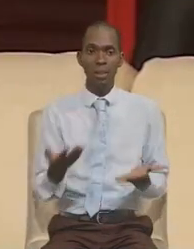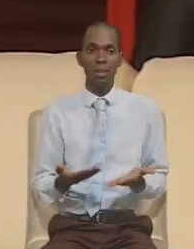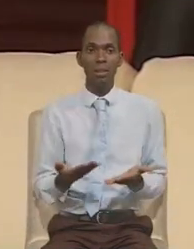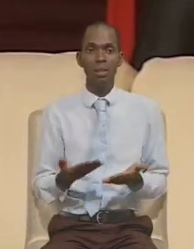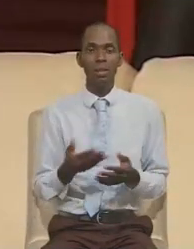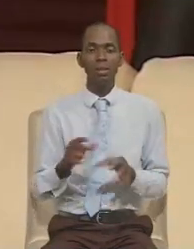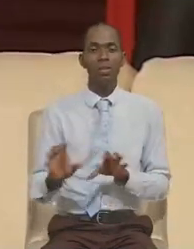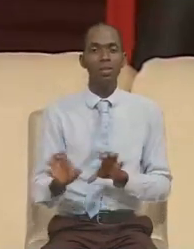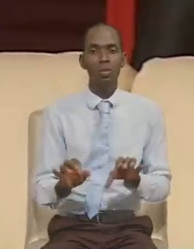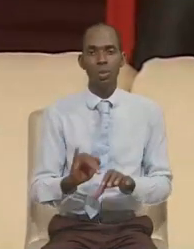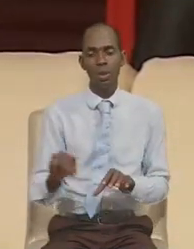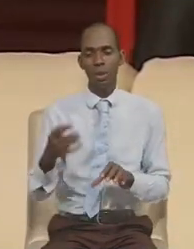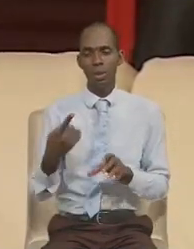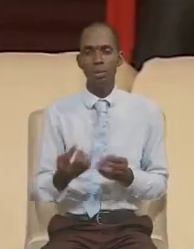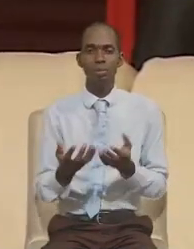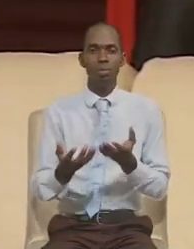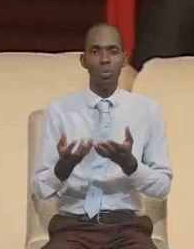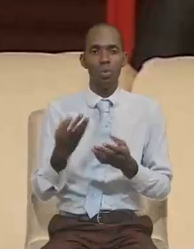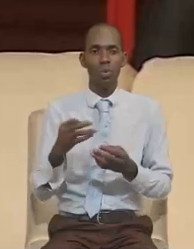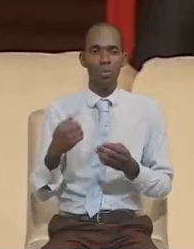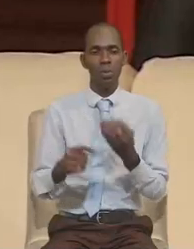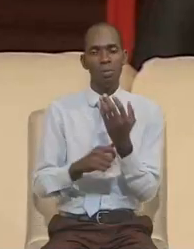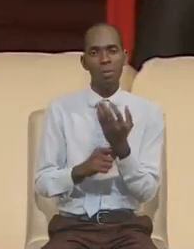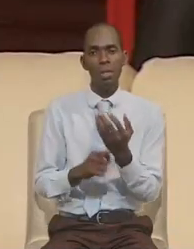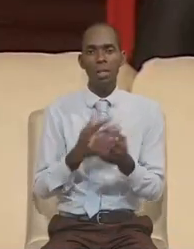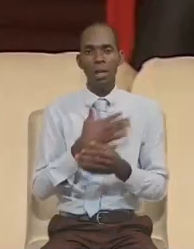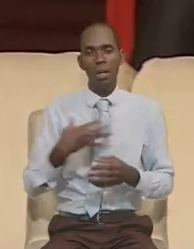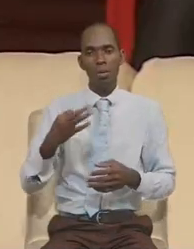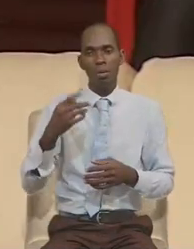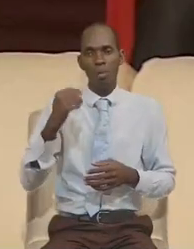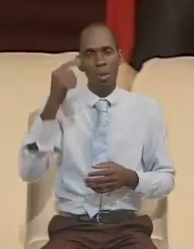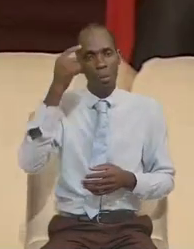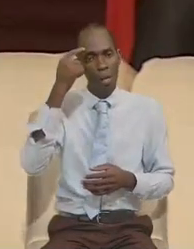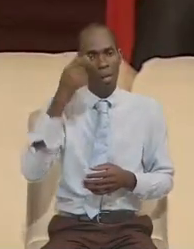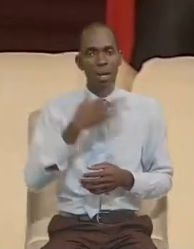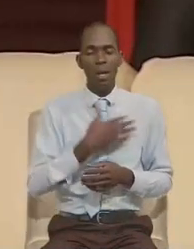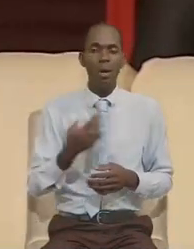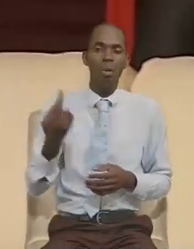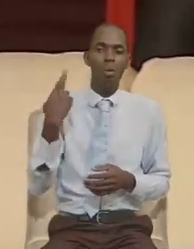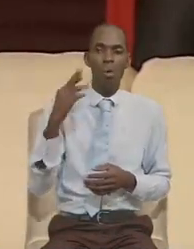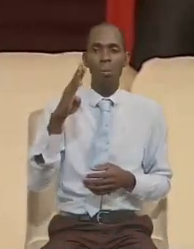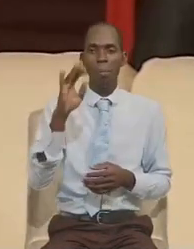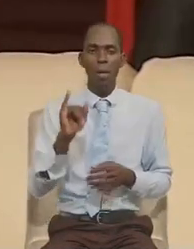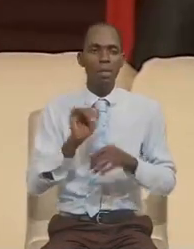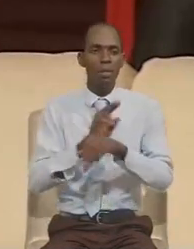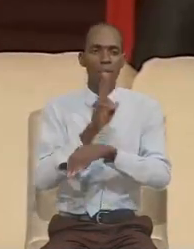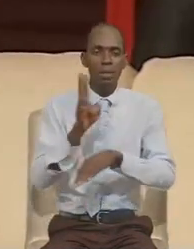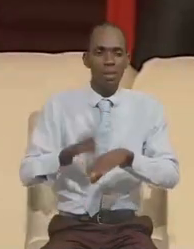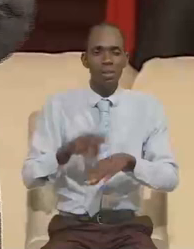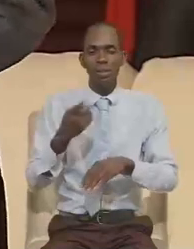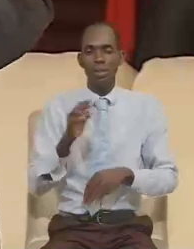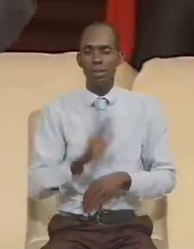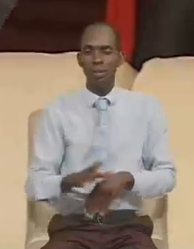accomplissant les désirs de la chair et de nos pensées, et nous étions par nature des enfants de